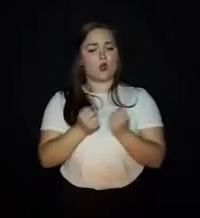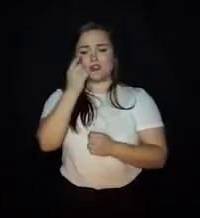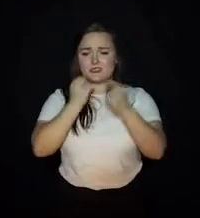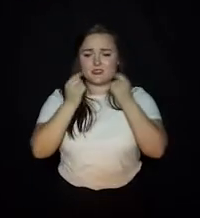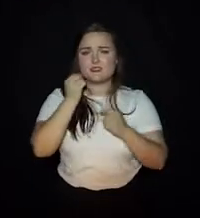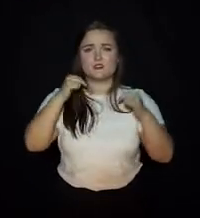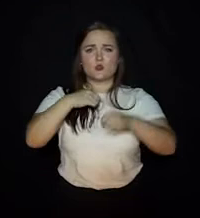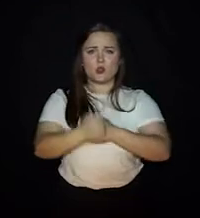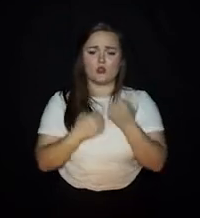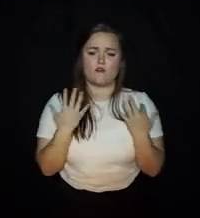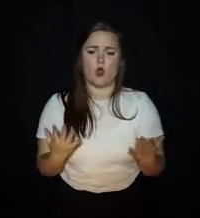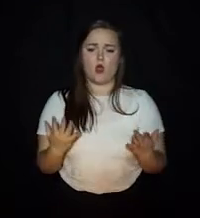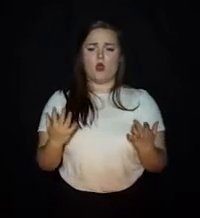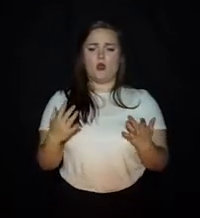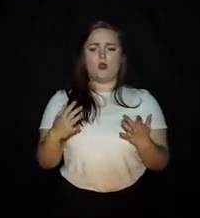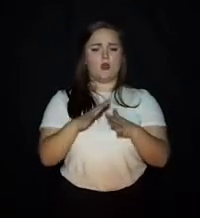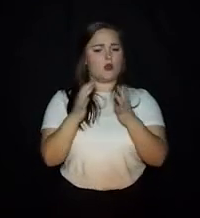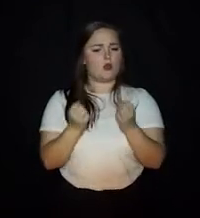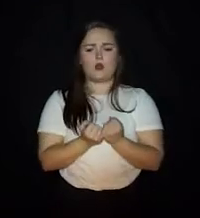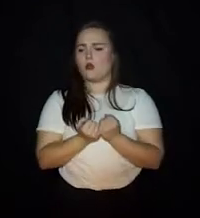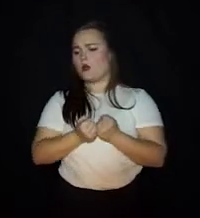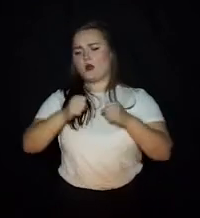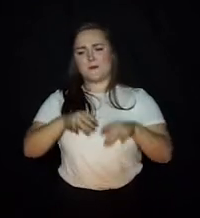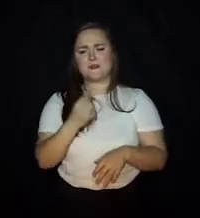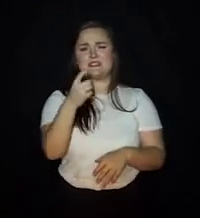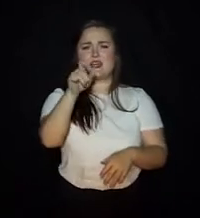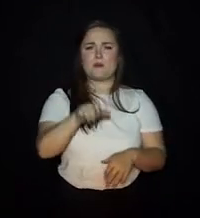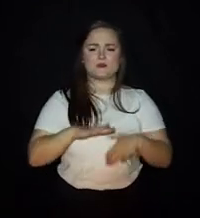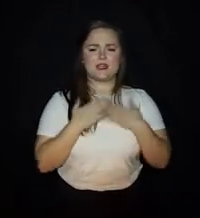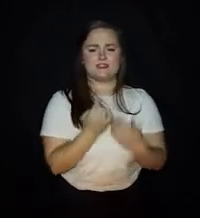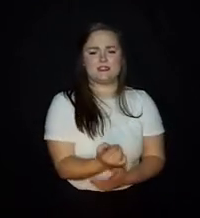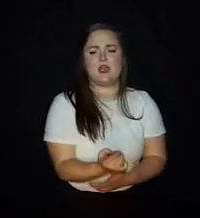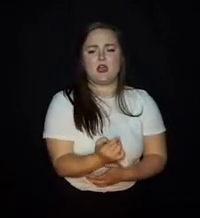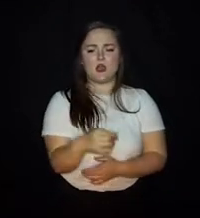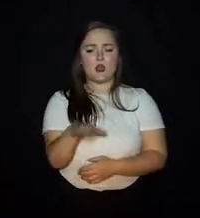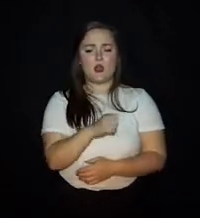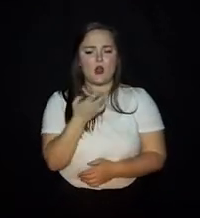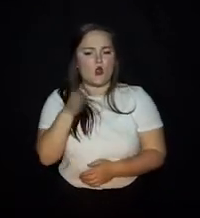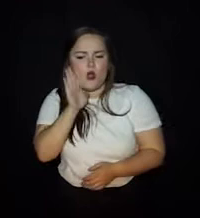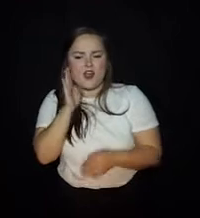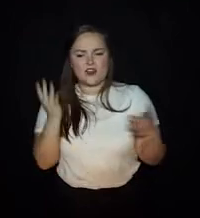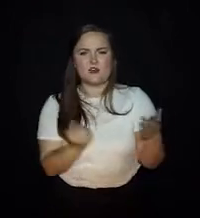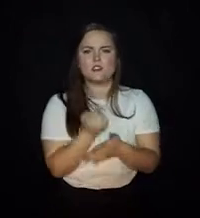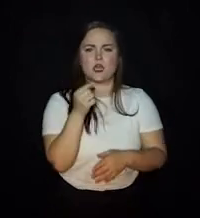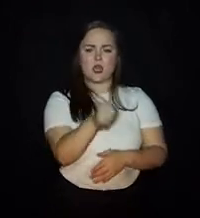Alle tenkte, hva skal vi gjøre nå? Alle har mistet noen de var glad i. Hele verden hørte historien om hva som